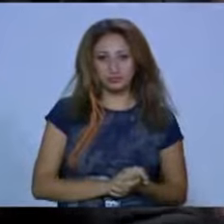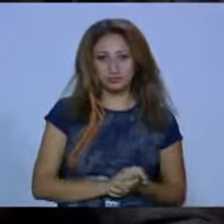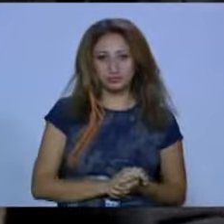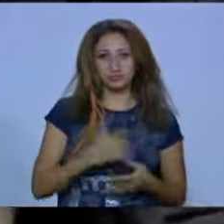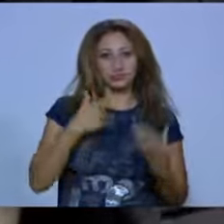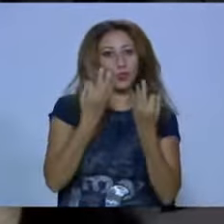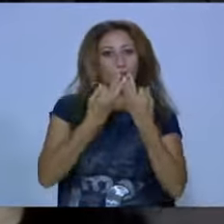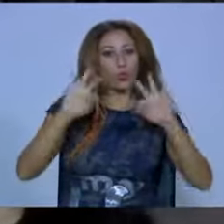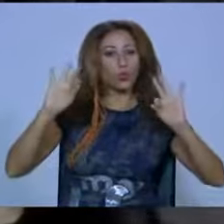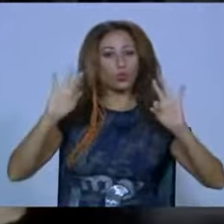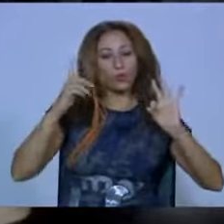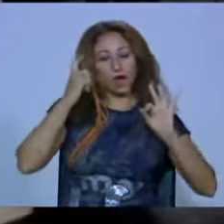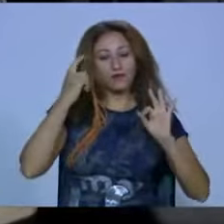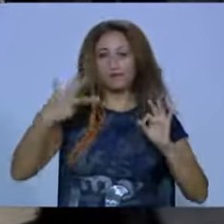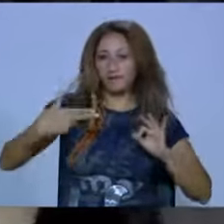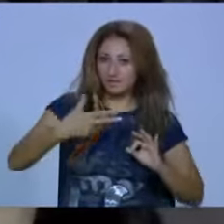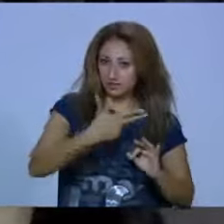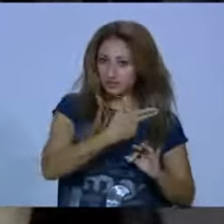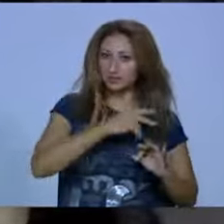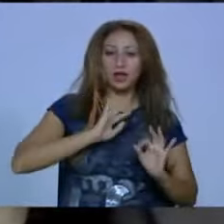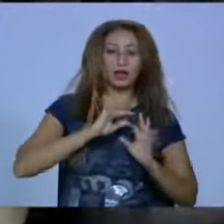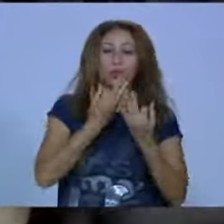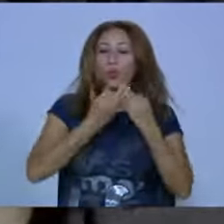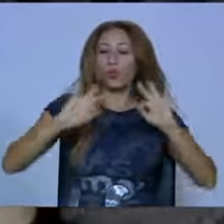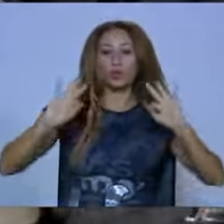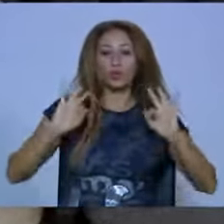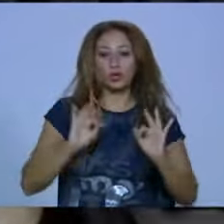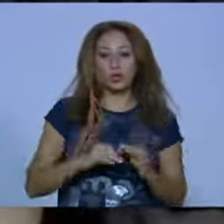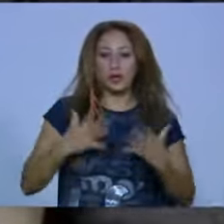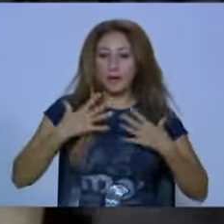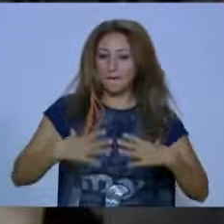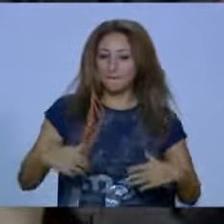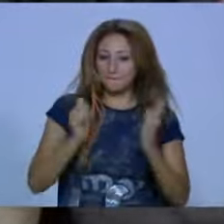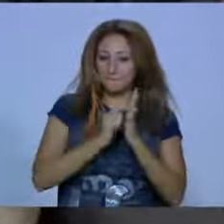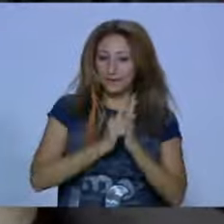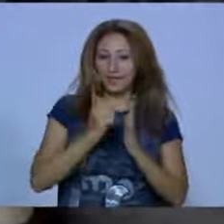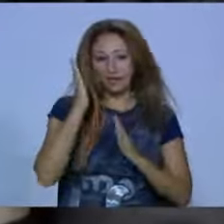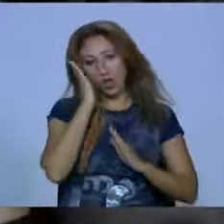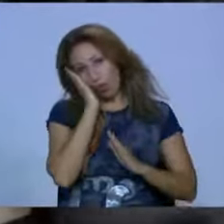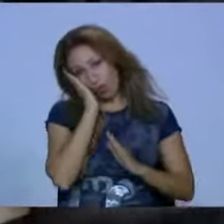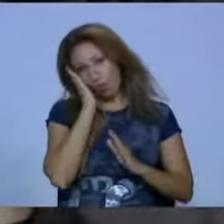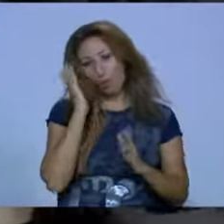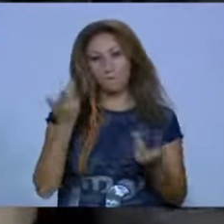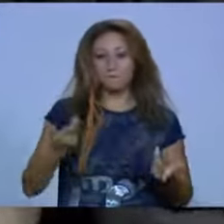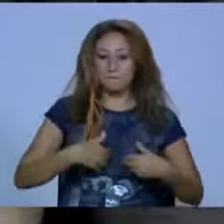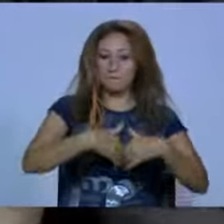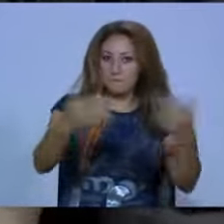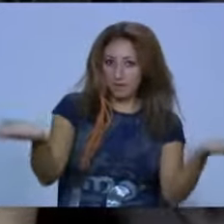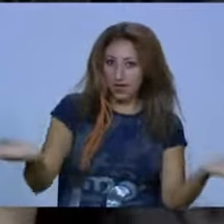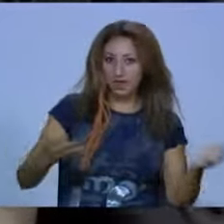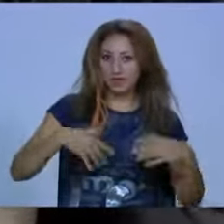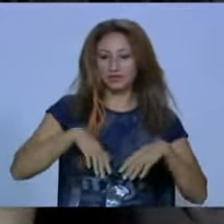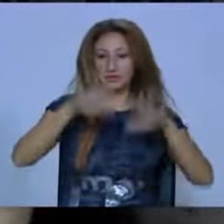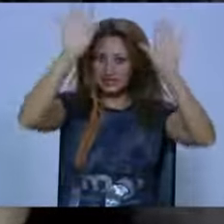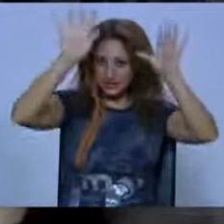كل حاجه كده. الحمد لله بتفصلي كويس. حاجات البيت كلها الحمد لله، ستاير ومفارش انتريه كل